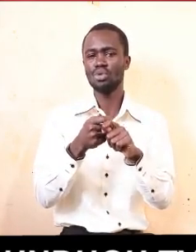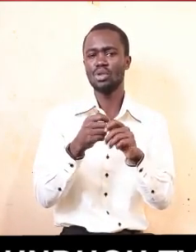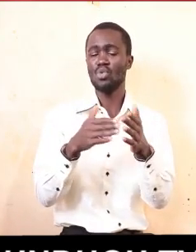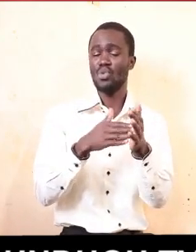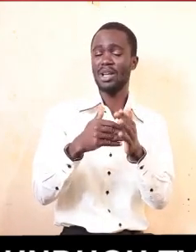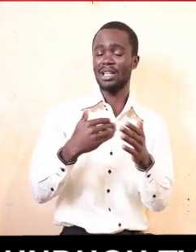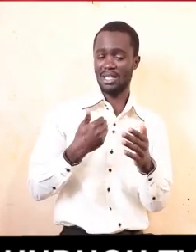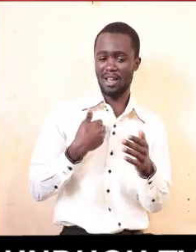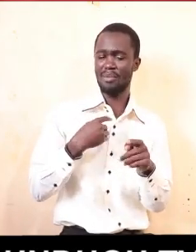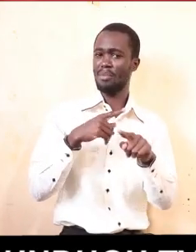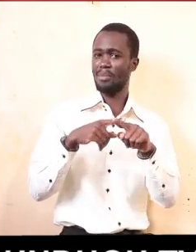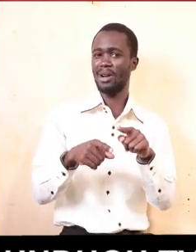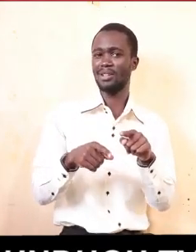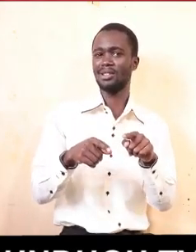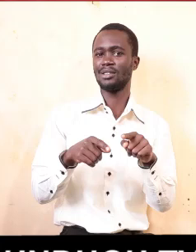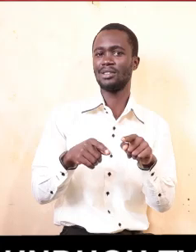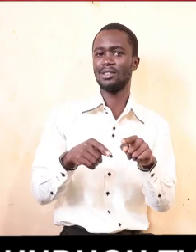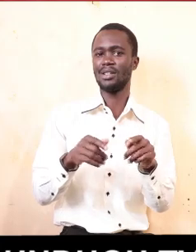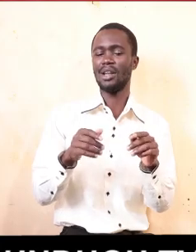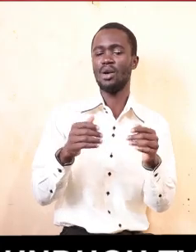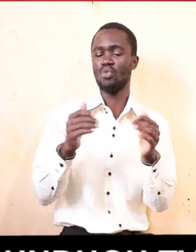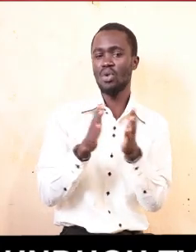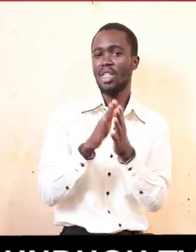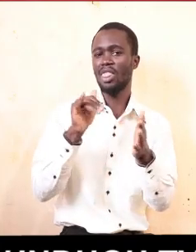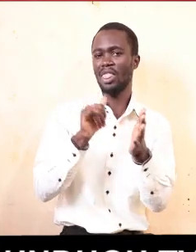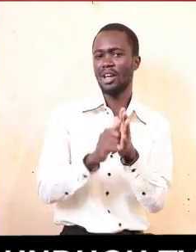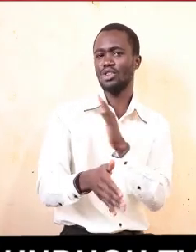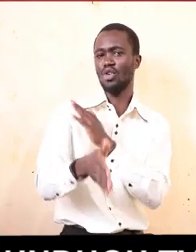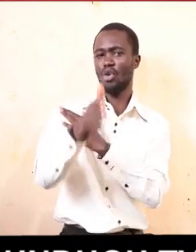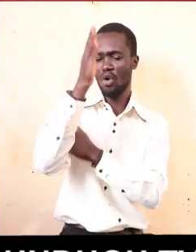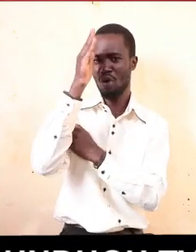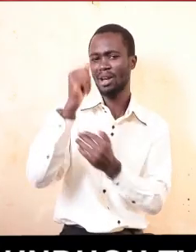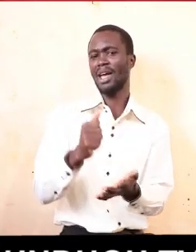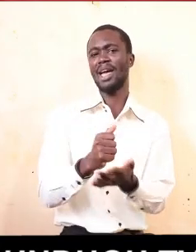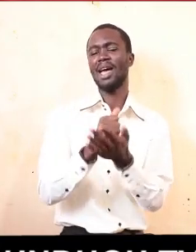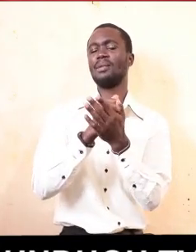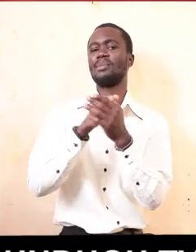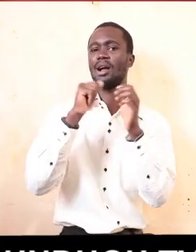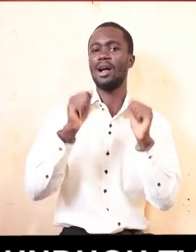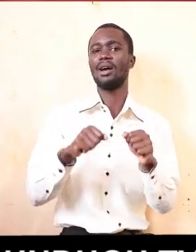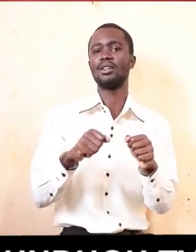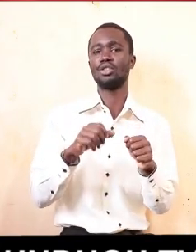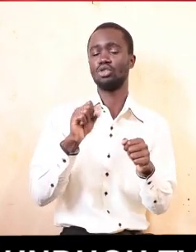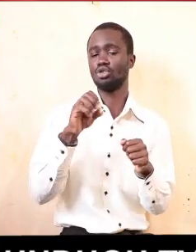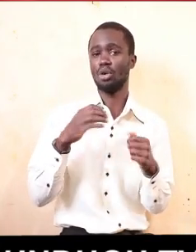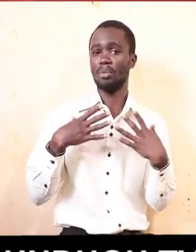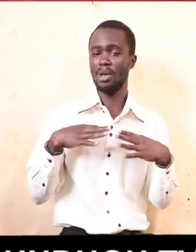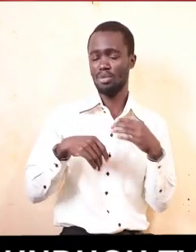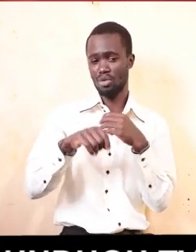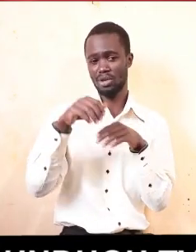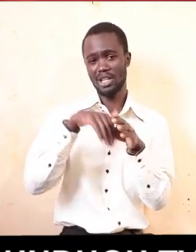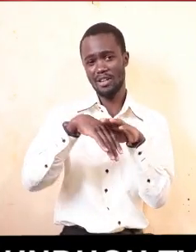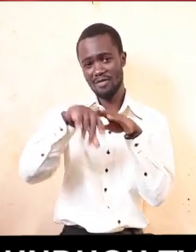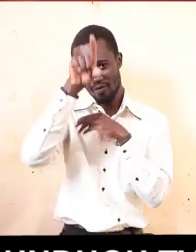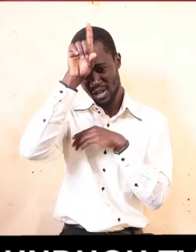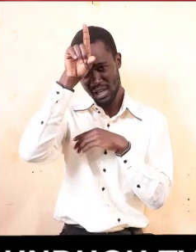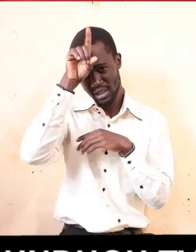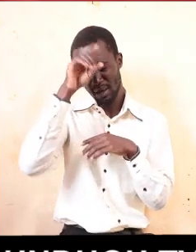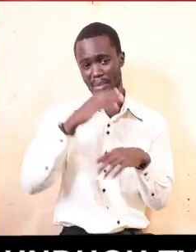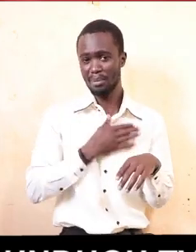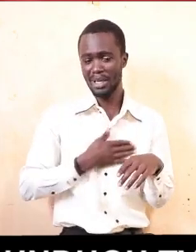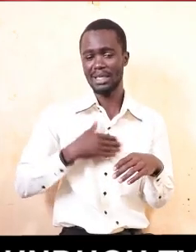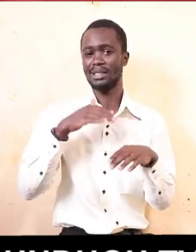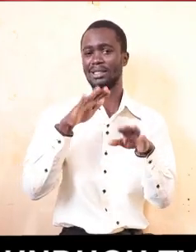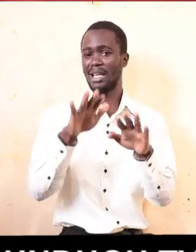nazo, Mungu akisimama upande wetu, bila shaka tutashinda. Kwa hivyo watu walioko reserve,